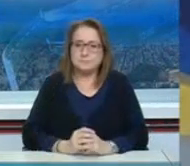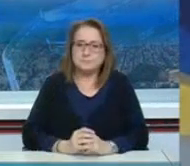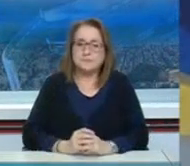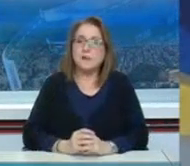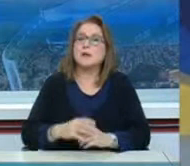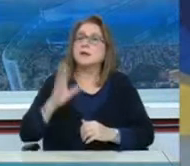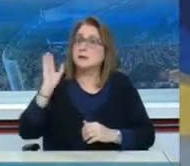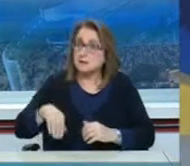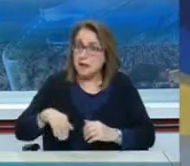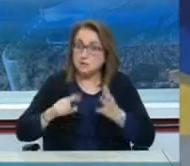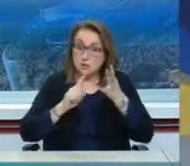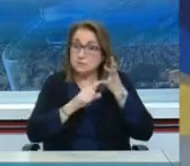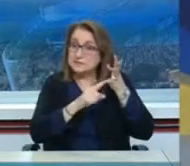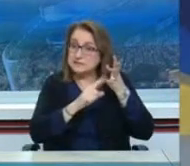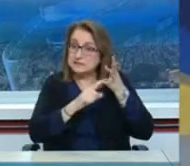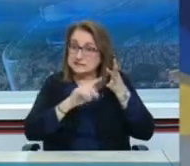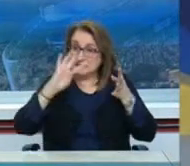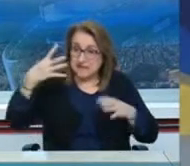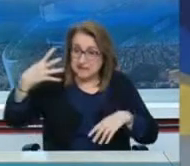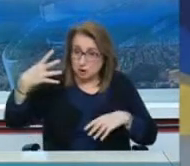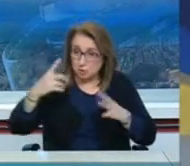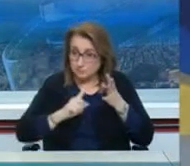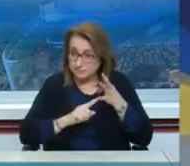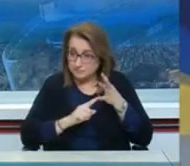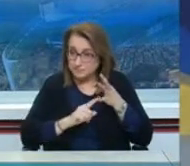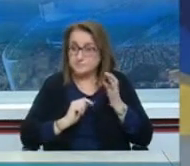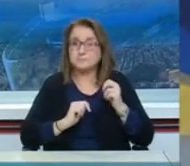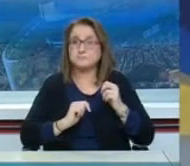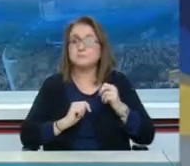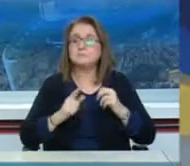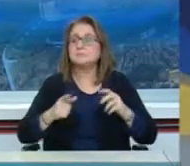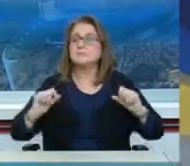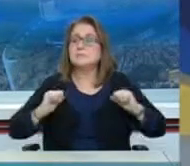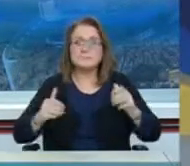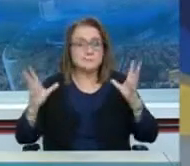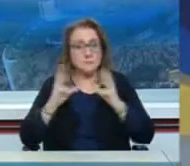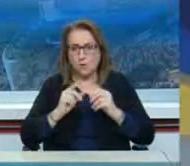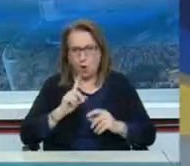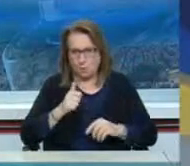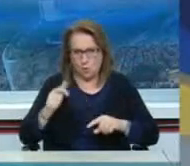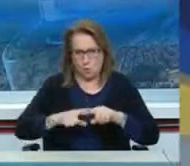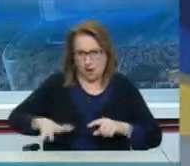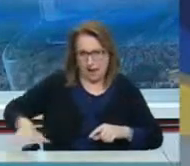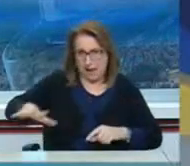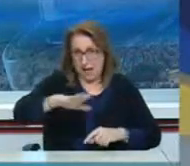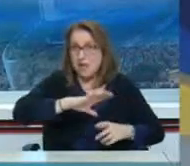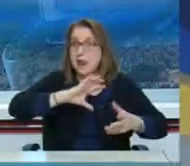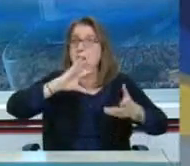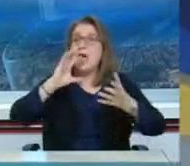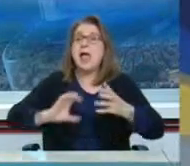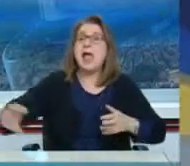Τέλος, τέταρτος πυλώνας, πρωτοβουλίες όχι μόνο σε εθνικό επίπεδο, αλλά σε ευρωπαϊκό